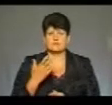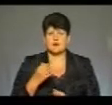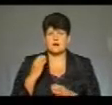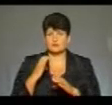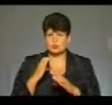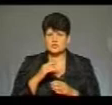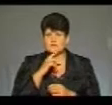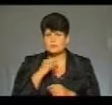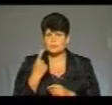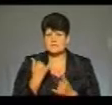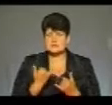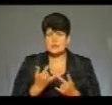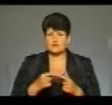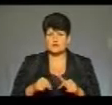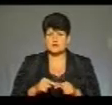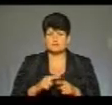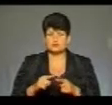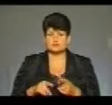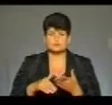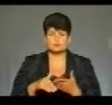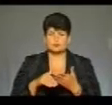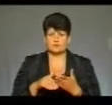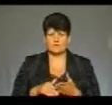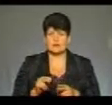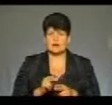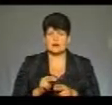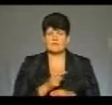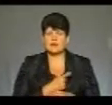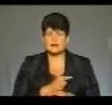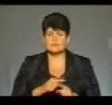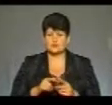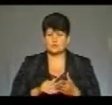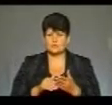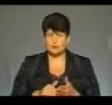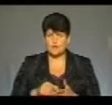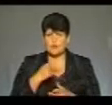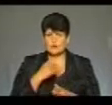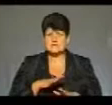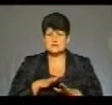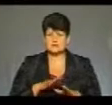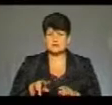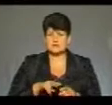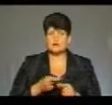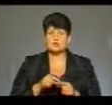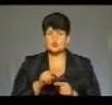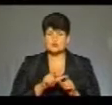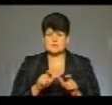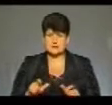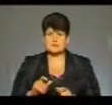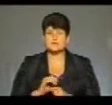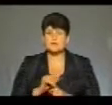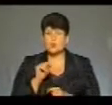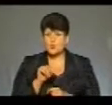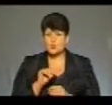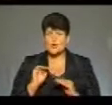області зараз знаходиться у відділенні екстреної медичної допомоги лікарні швидкої допомоги. За словами заступника директора цього медзакладу Світлани Вус, в